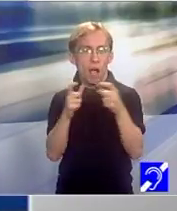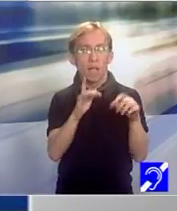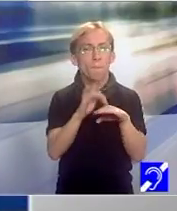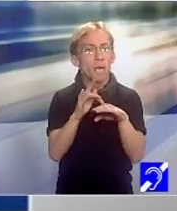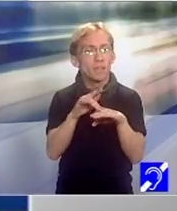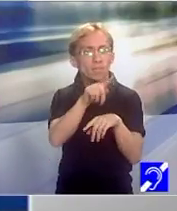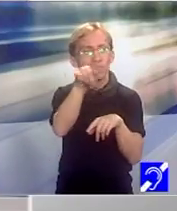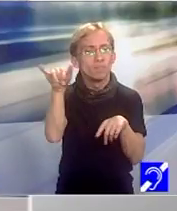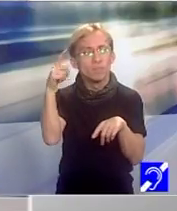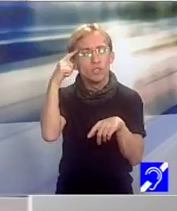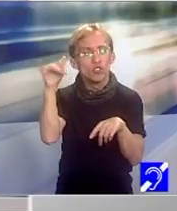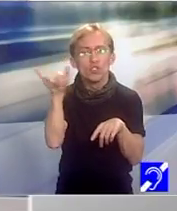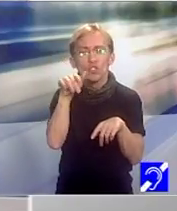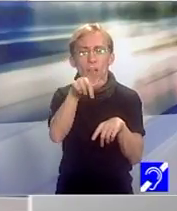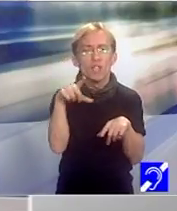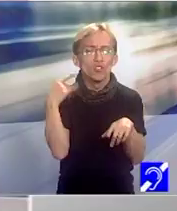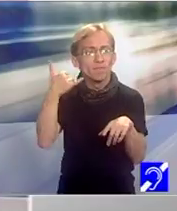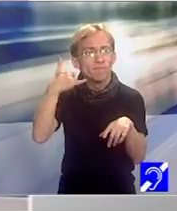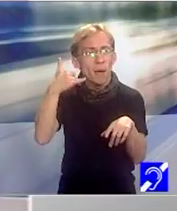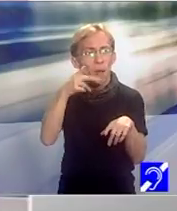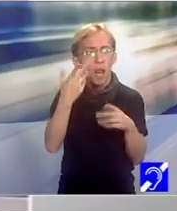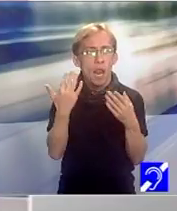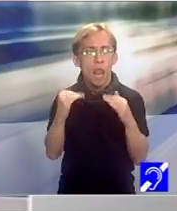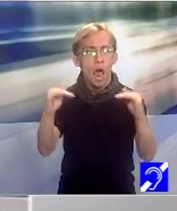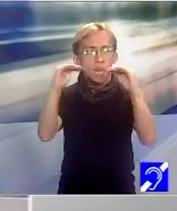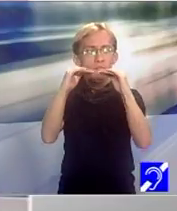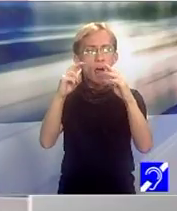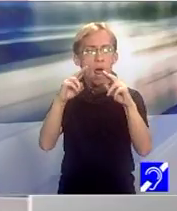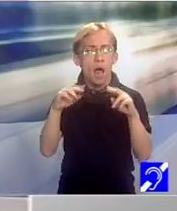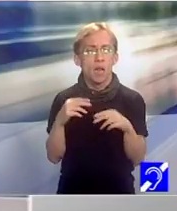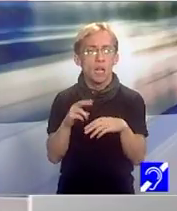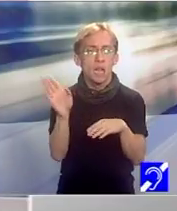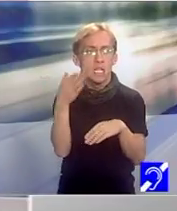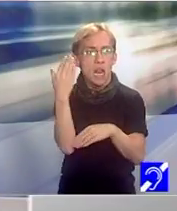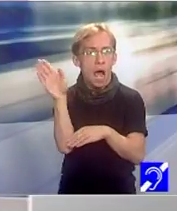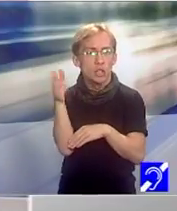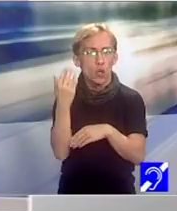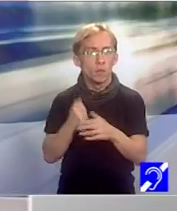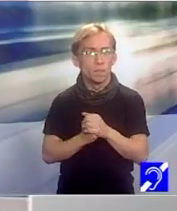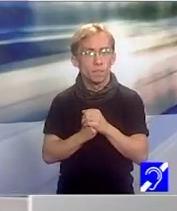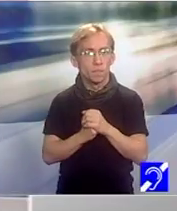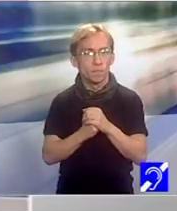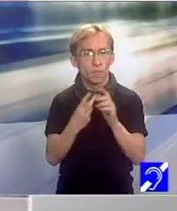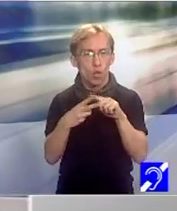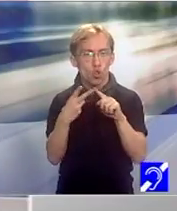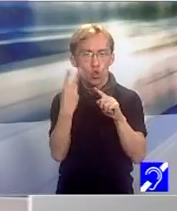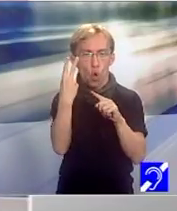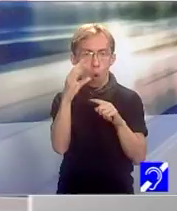e și apelează la tine, da, chiar, la nivel național. Chiar am fost sunată zilele astea de doi pacienți de